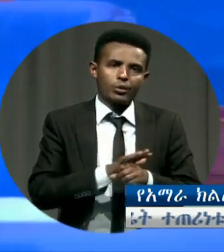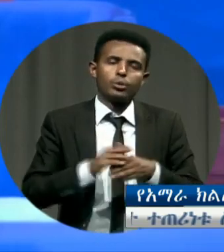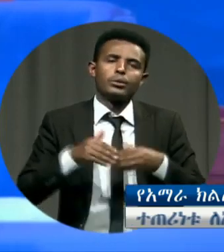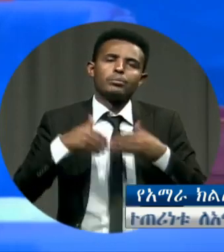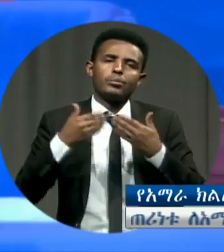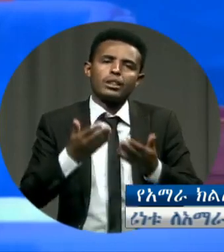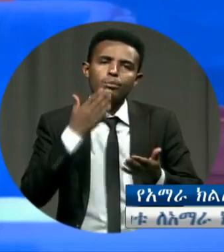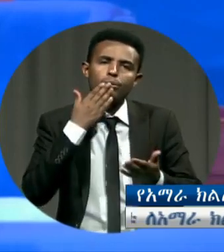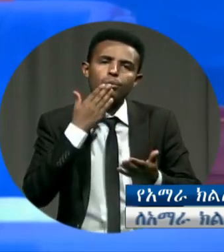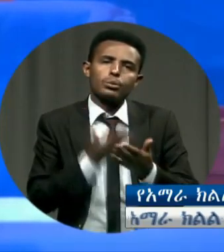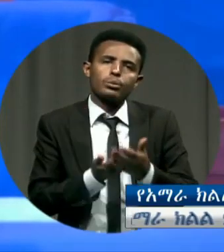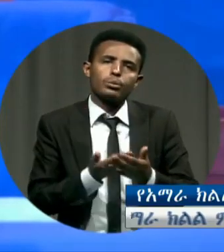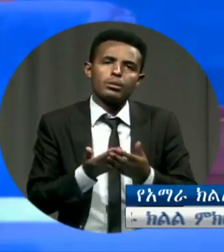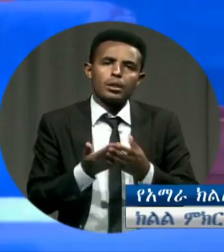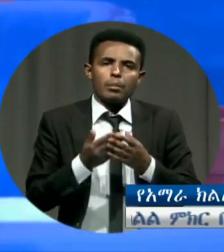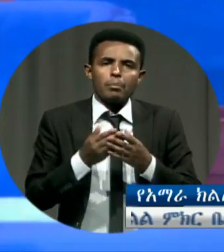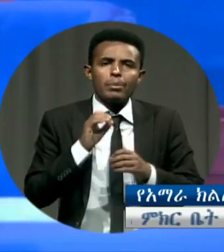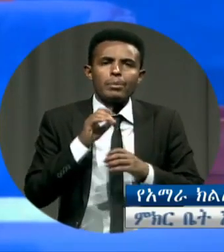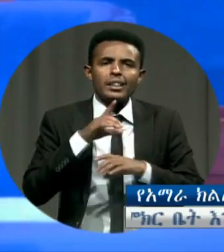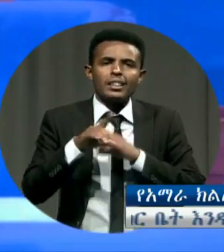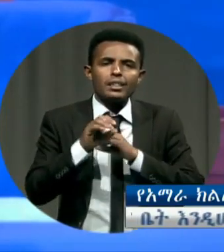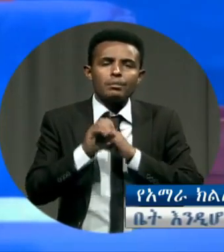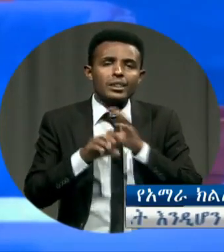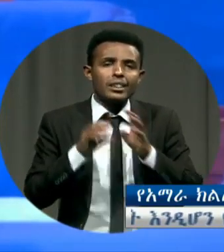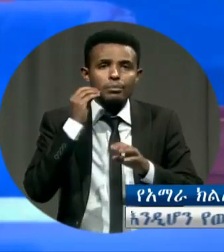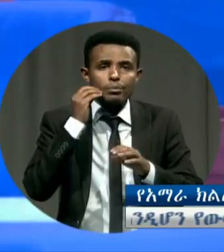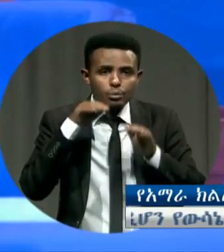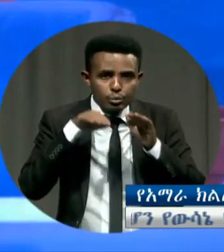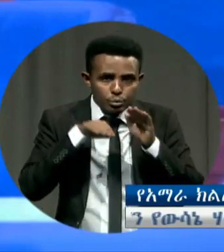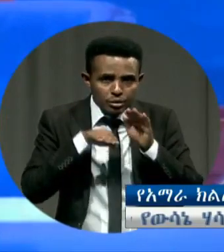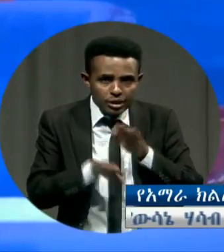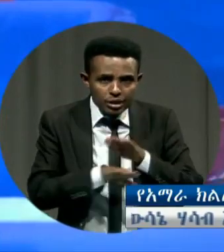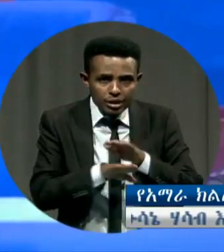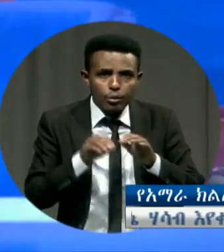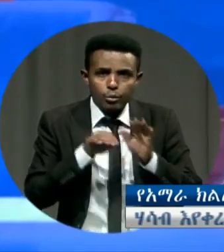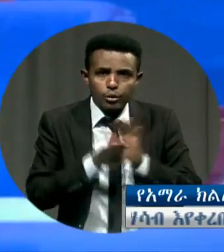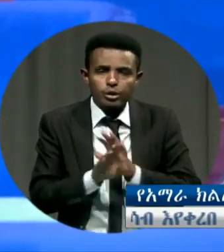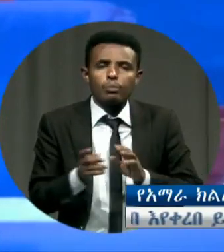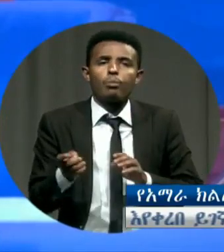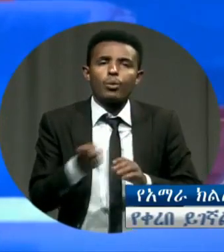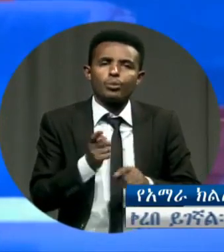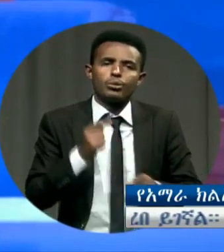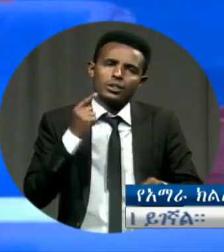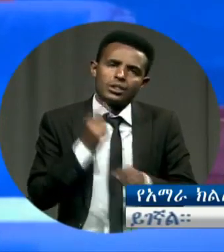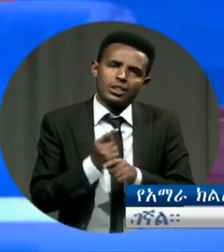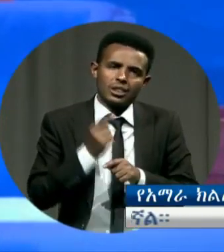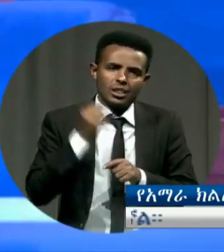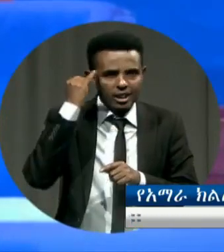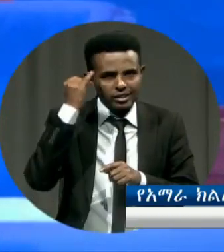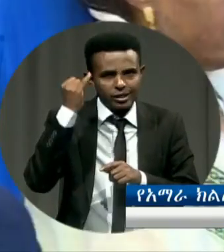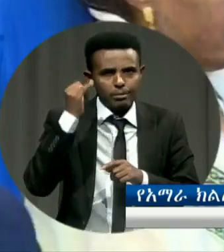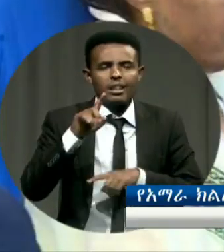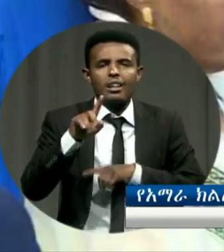ነው። በክልል ምክር ቤቱ ስርና ውስጥ መሆን ግን ትክክለኛ ሐሳብና ጥያቄ